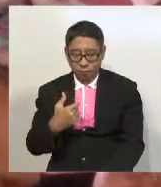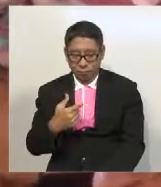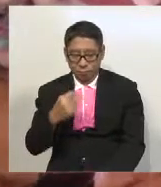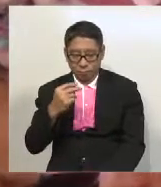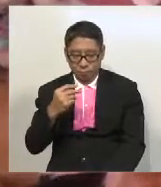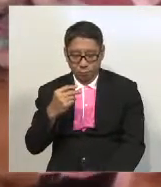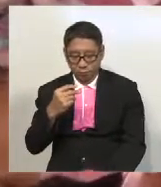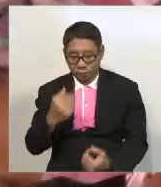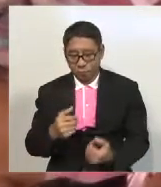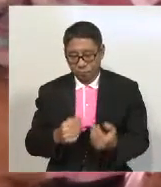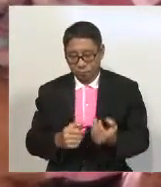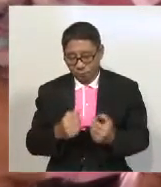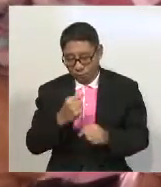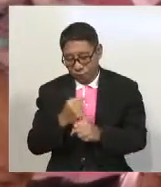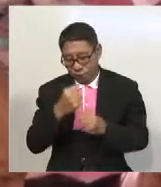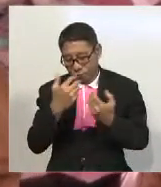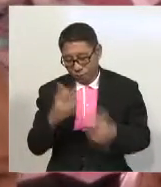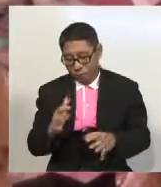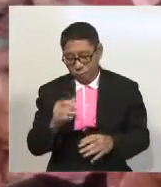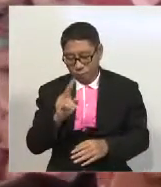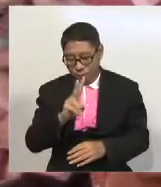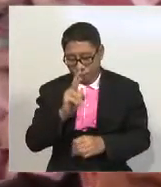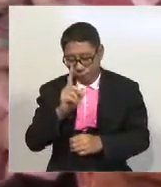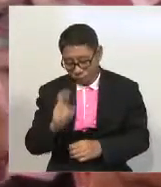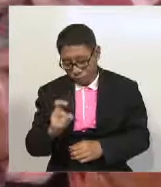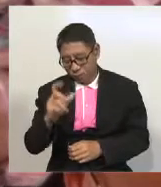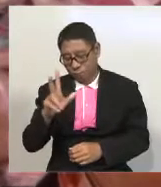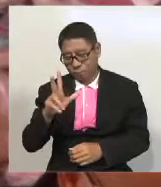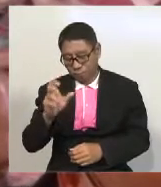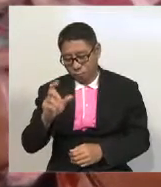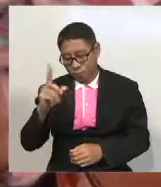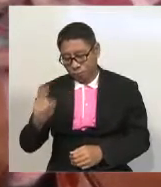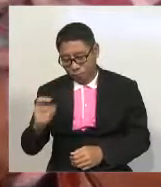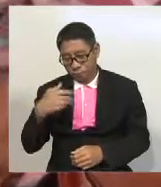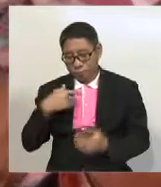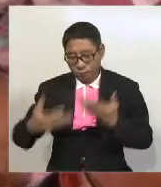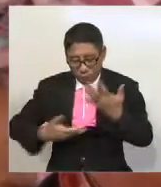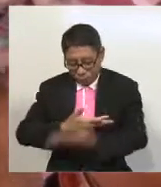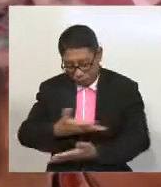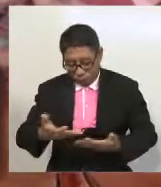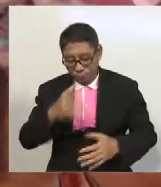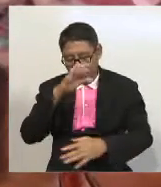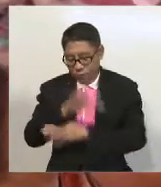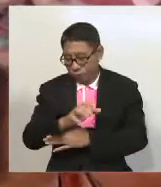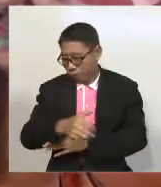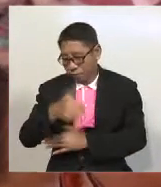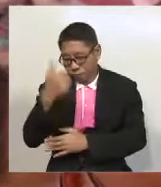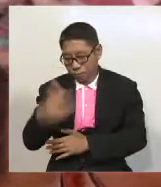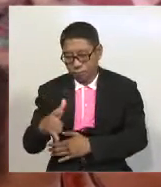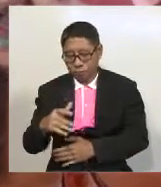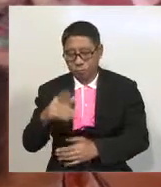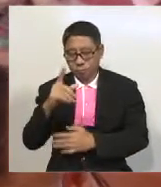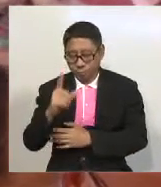ายทำนาแล้วมันก็ตาย2ที3ทีตายอ้าวทำอย่างอื่นแล้วมันจะได้ไหมที่หารือกันผมบังคับท่านไม่ได้แต่ถ้าจะเสีย